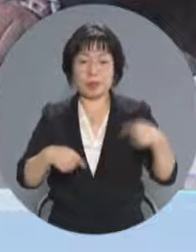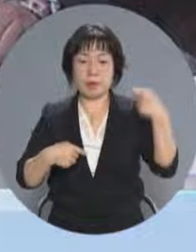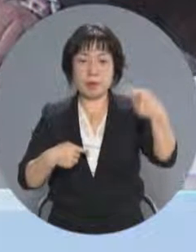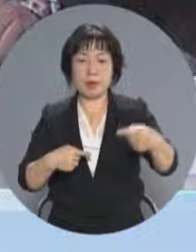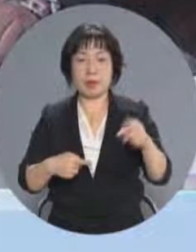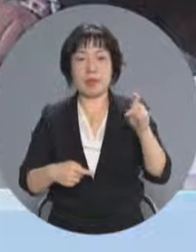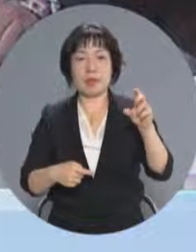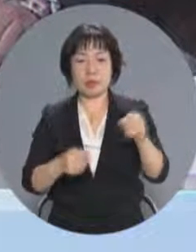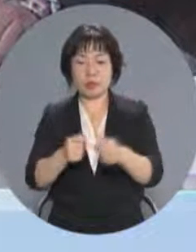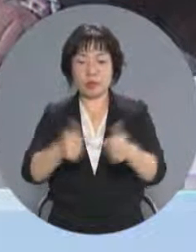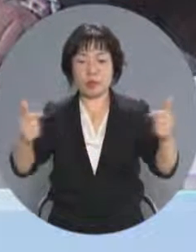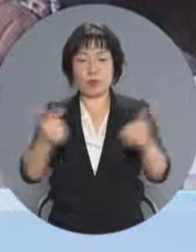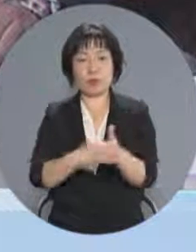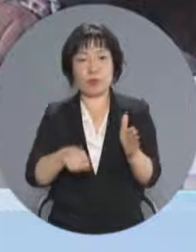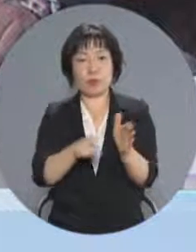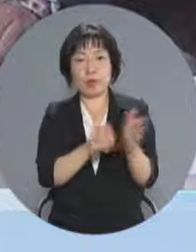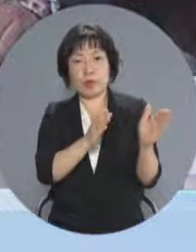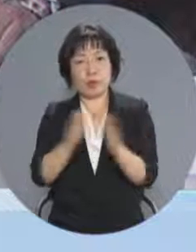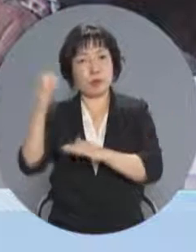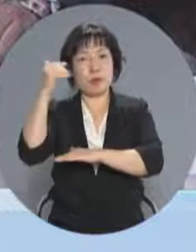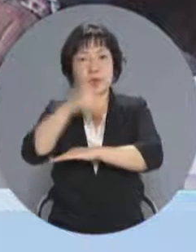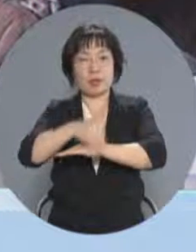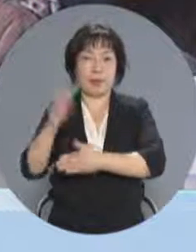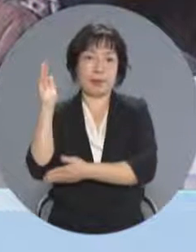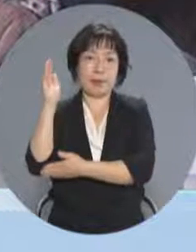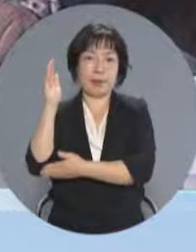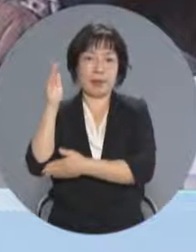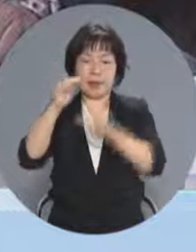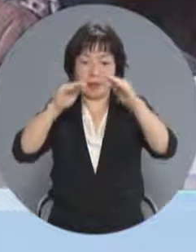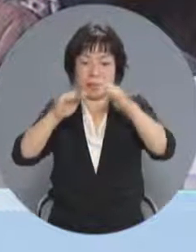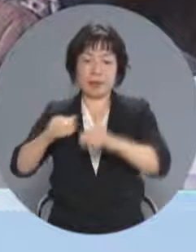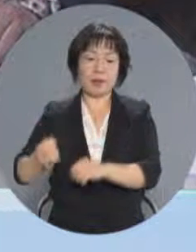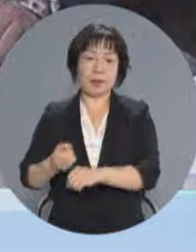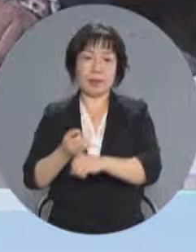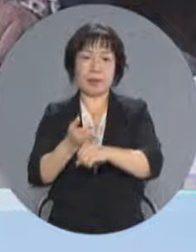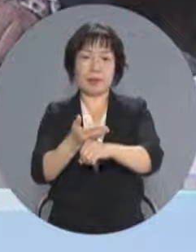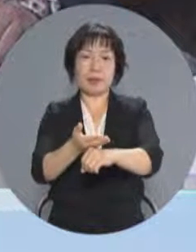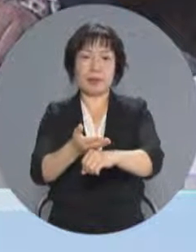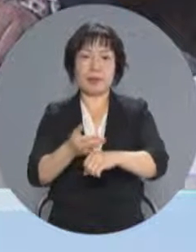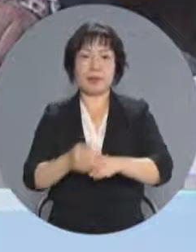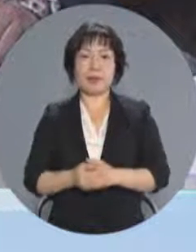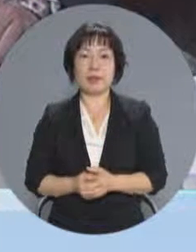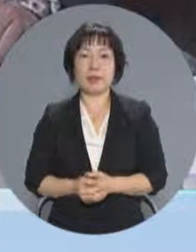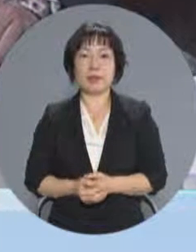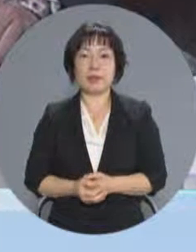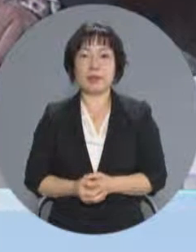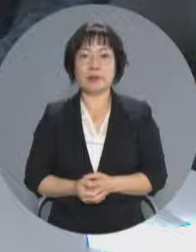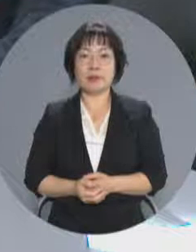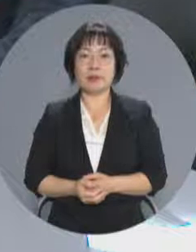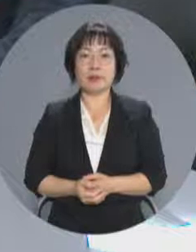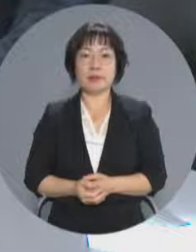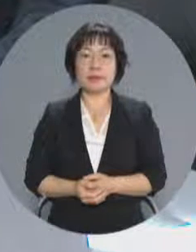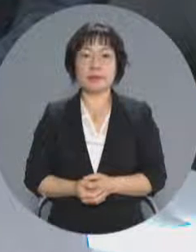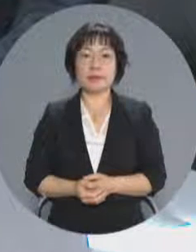명으로 늘리기 위한 발판에 놓겠다고 강조했습니다 데스크 인터뷰 유민호 기자입니다